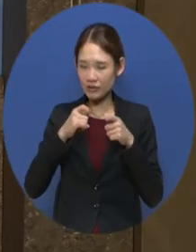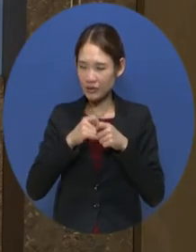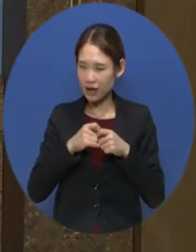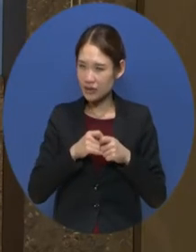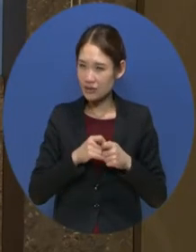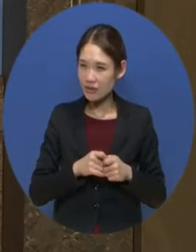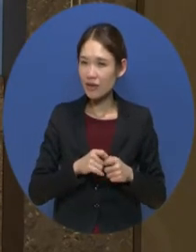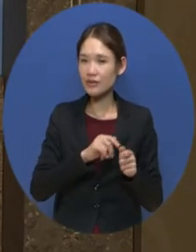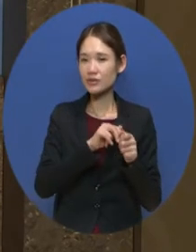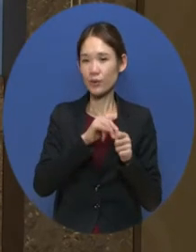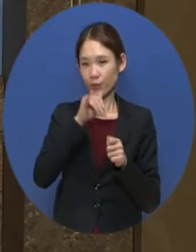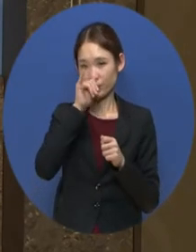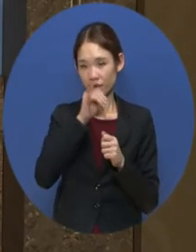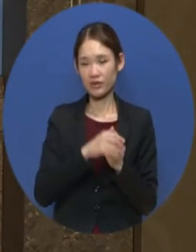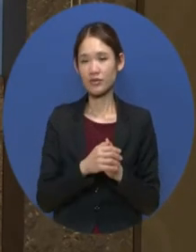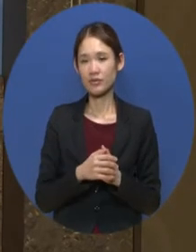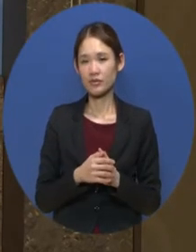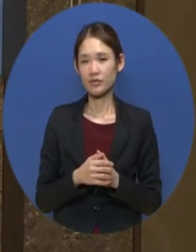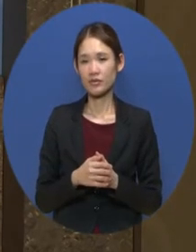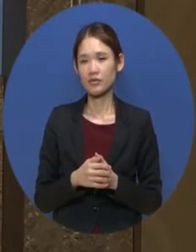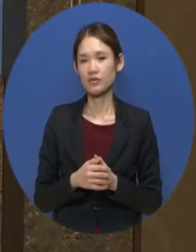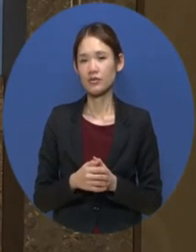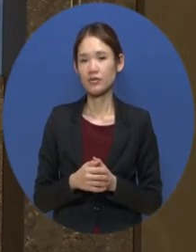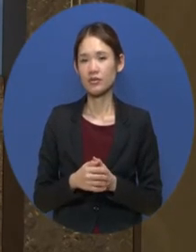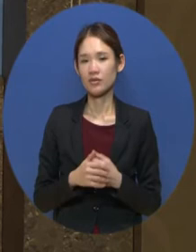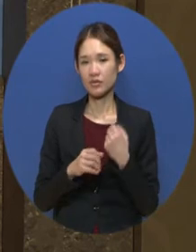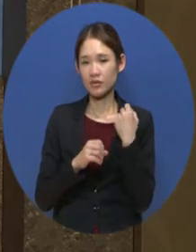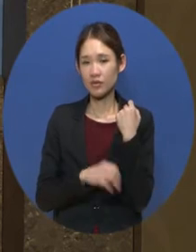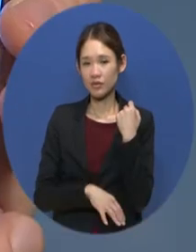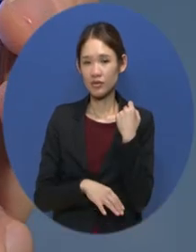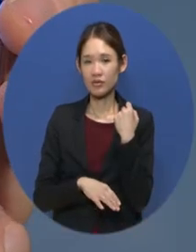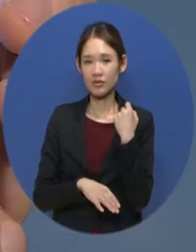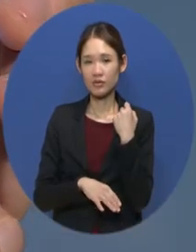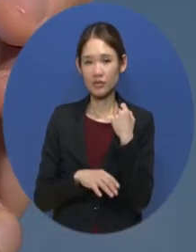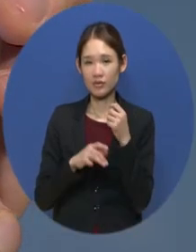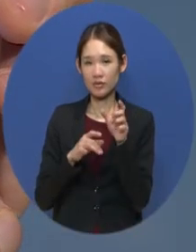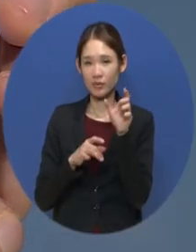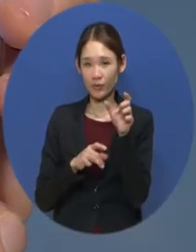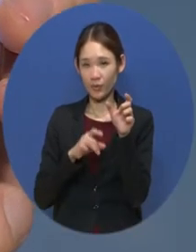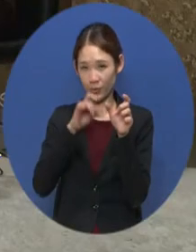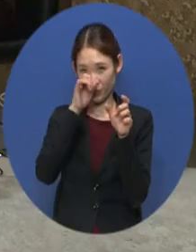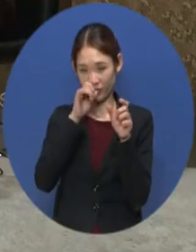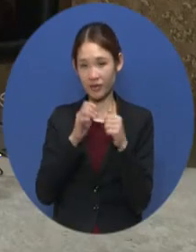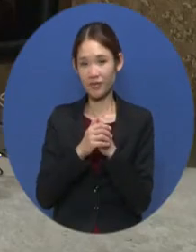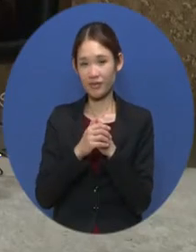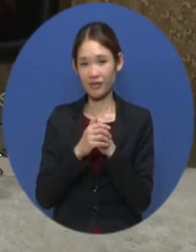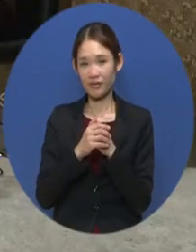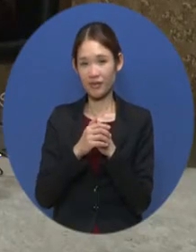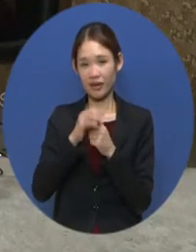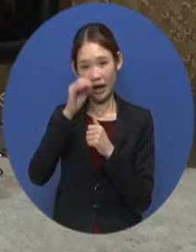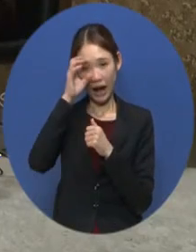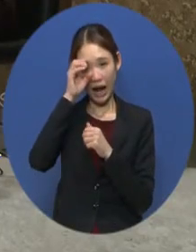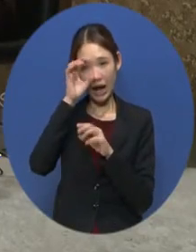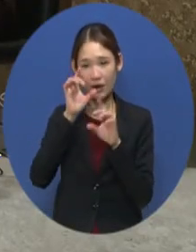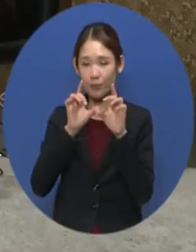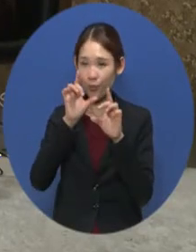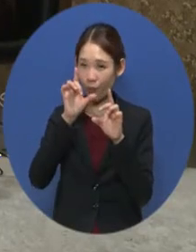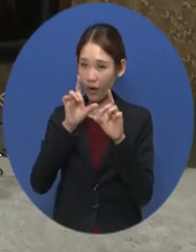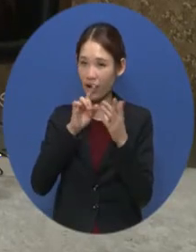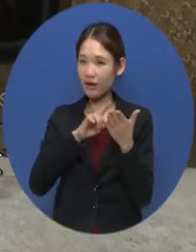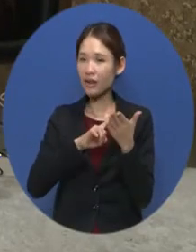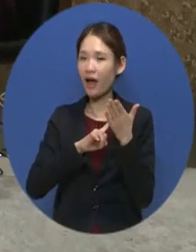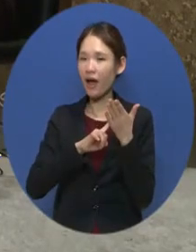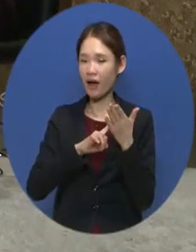정보가 막나가 되어 있는데요. 좋네요. 뭐 기본 정보 같은 경우 들어가면은 위에는 이 알약이 어떤 모양이다라는